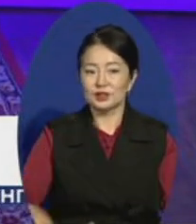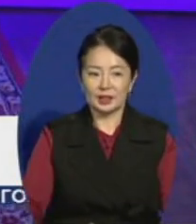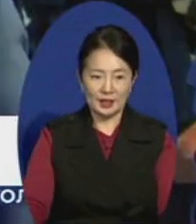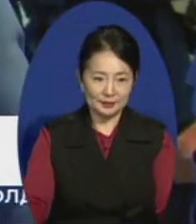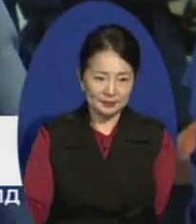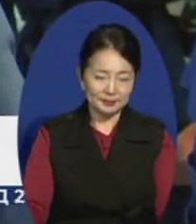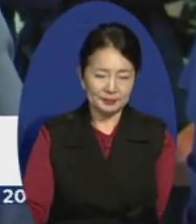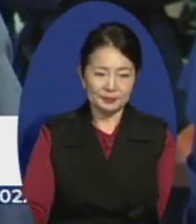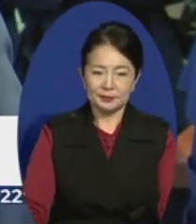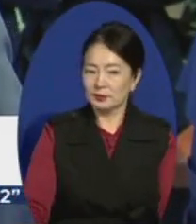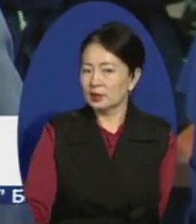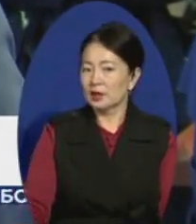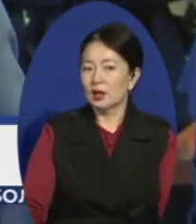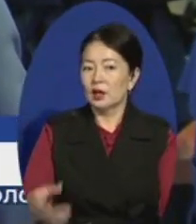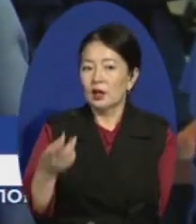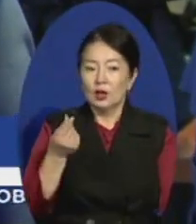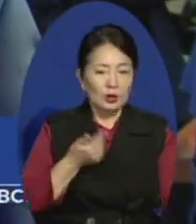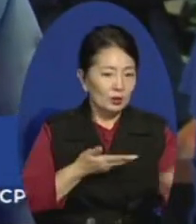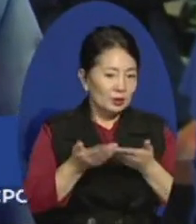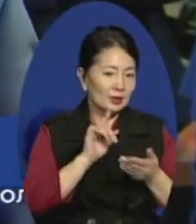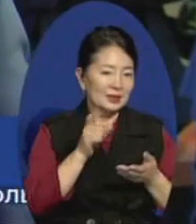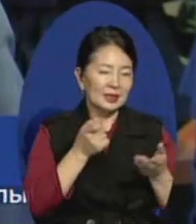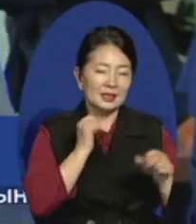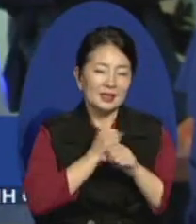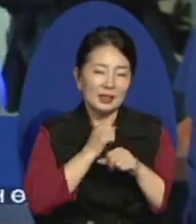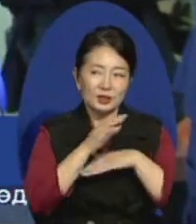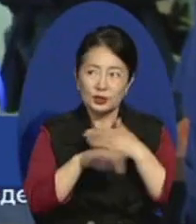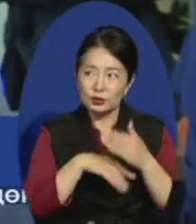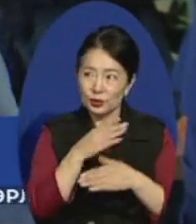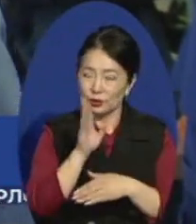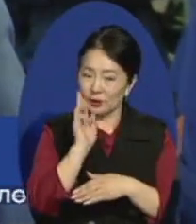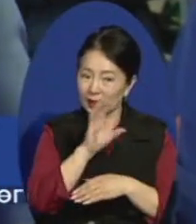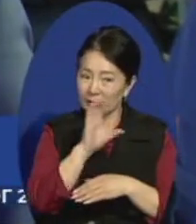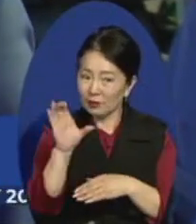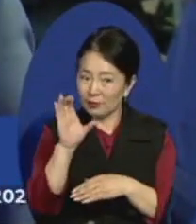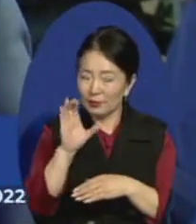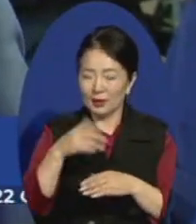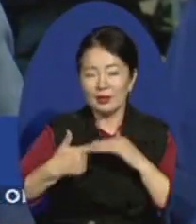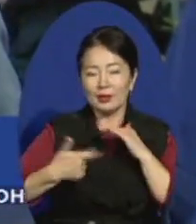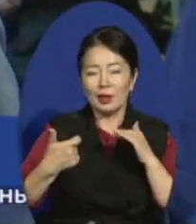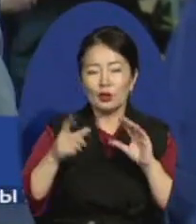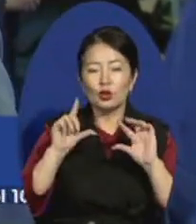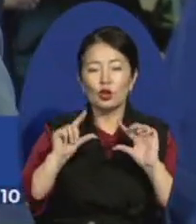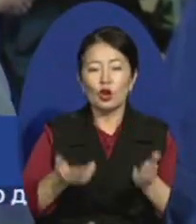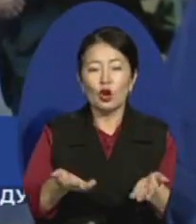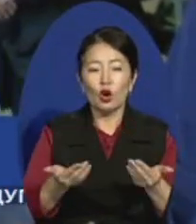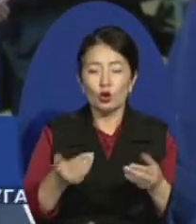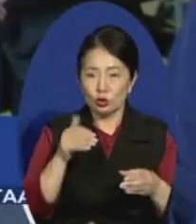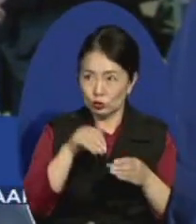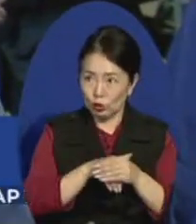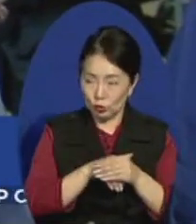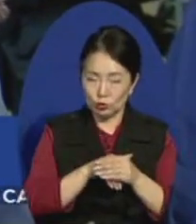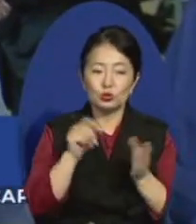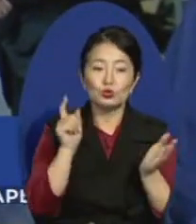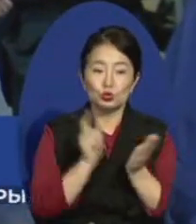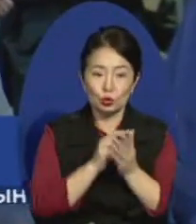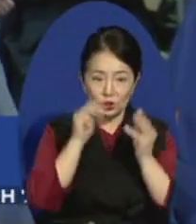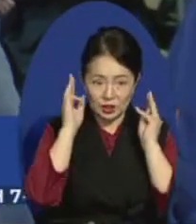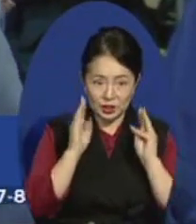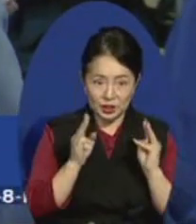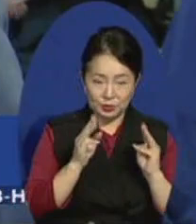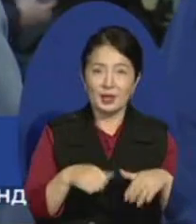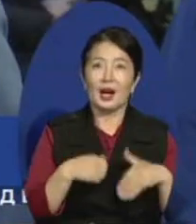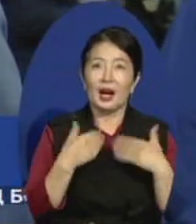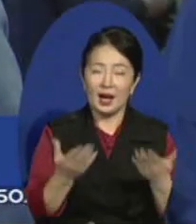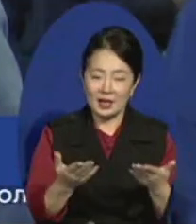үздэг. Хөрөнгийн зах зээл дээр үйл ажиллагаа явуулж байгаа аж ахуйн нэгжүүдэд одоо тодорхой хэмжээний татварын хөнгөлт үзүүлсэн бас маш тийм чухал